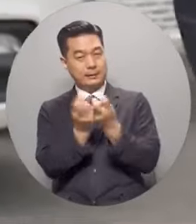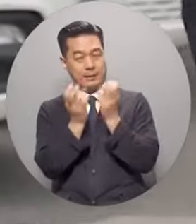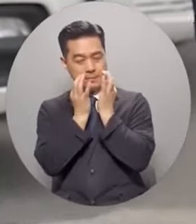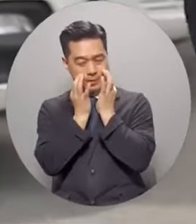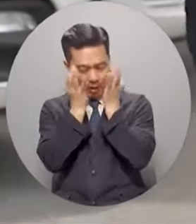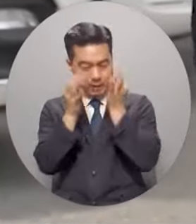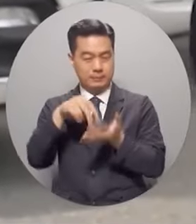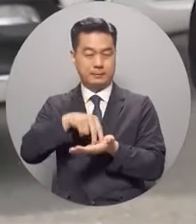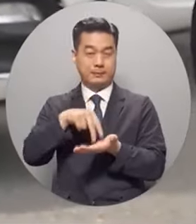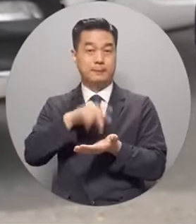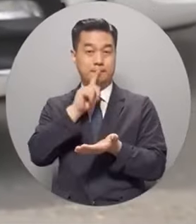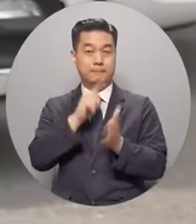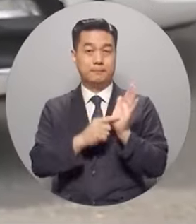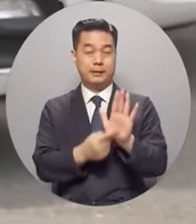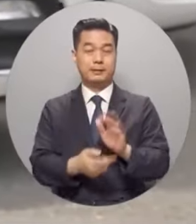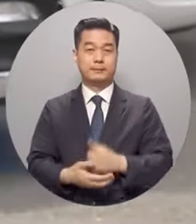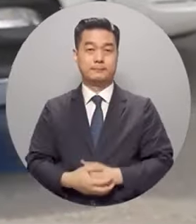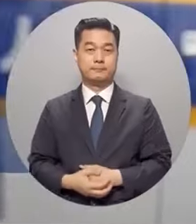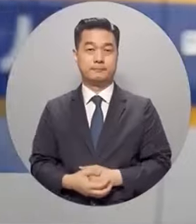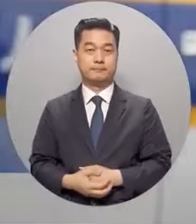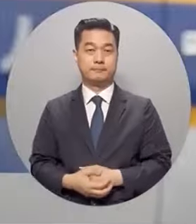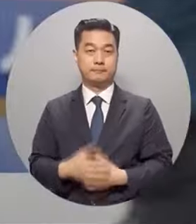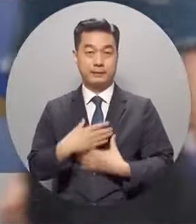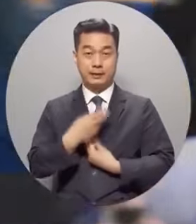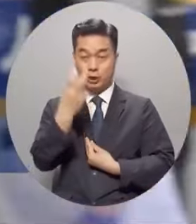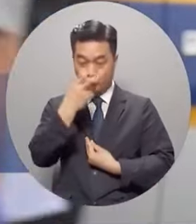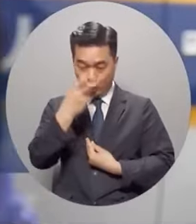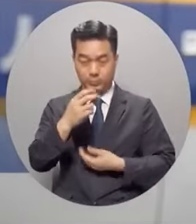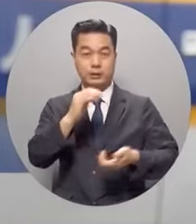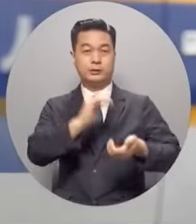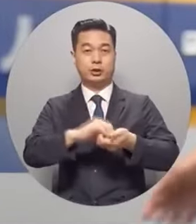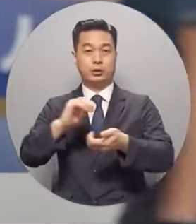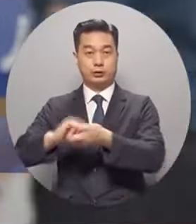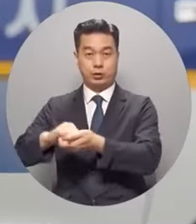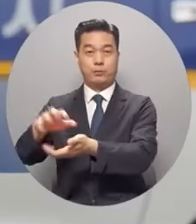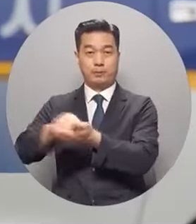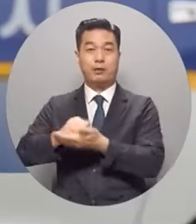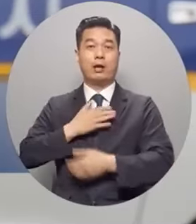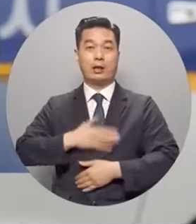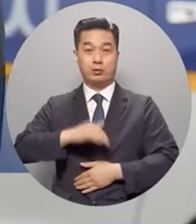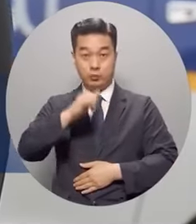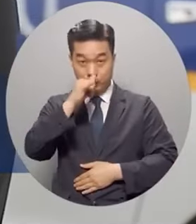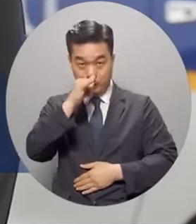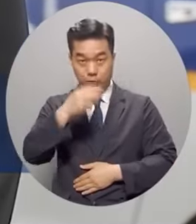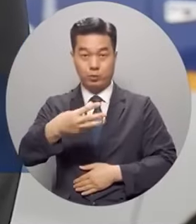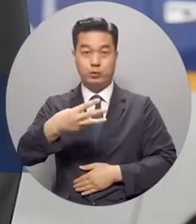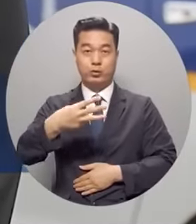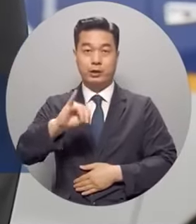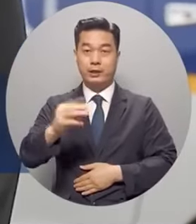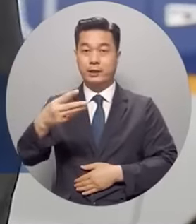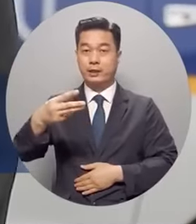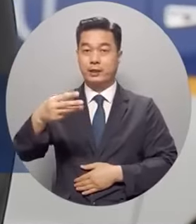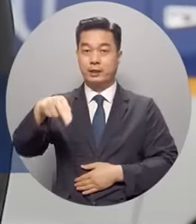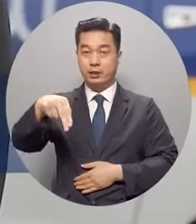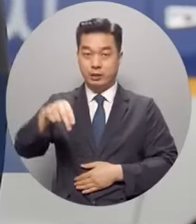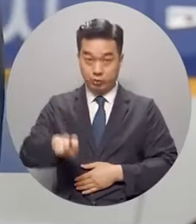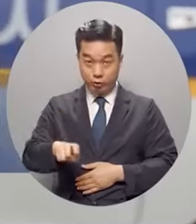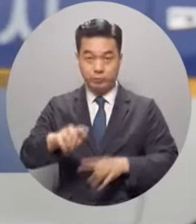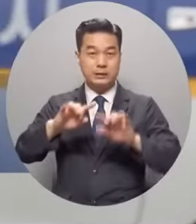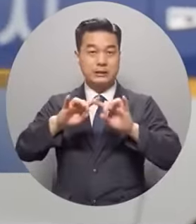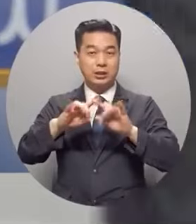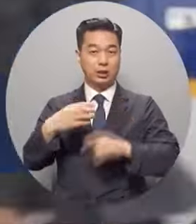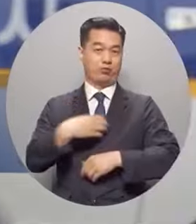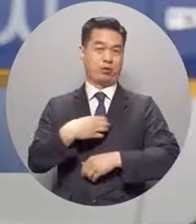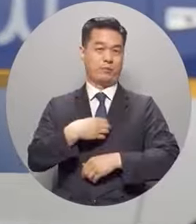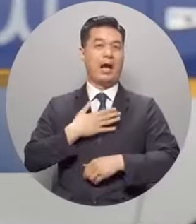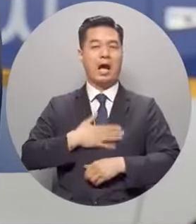했다는 입장이었습니다. 안전점검은 저희가 정기적으로 받는 걸로 알고 있습니다. 리튬 전지의 위험성을 저희가